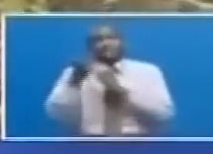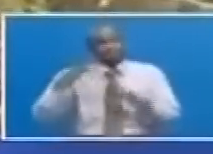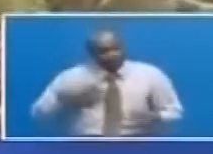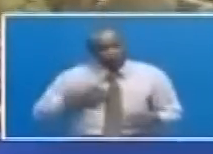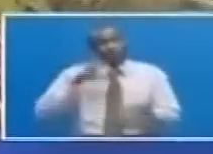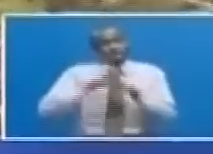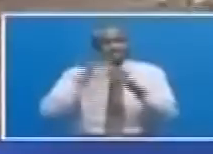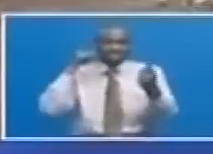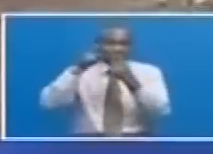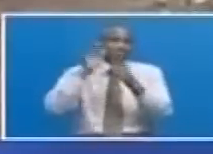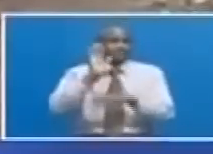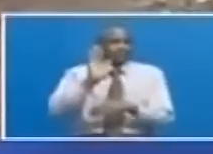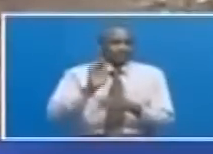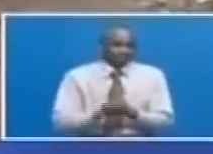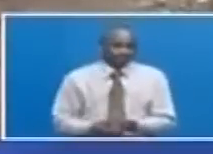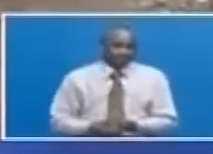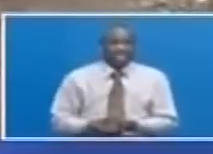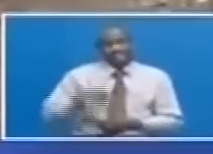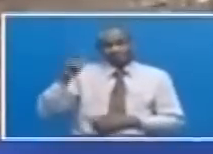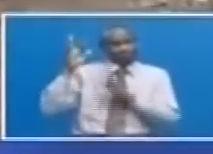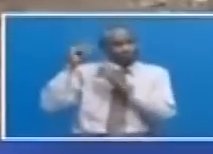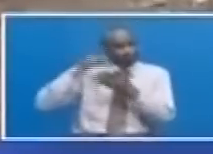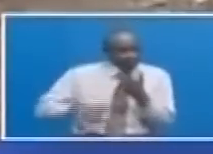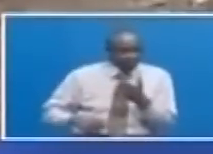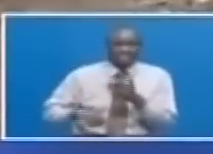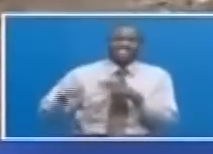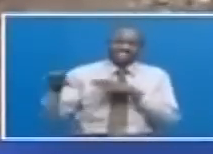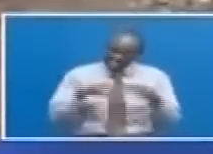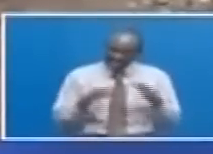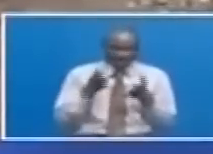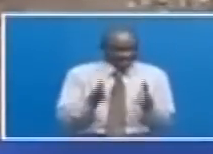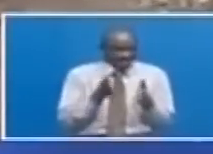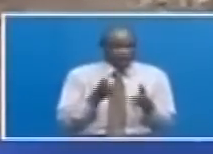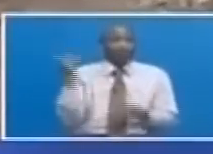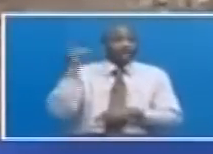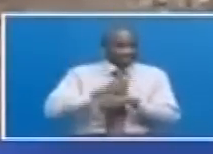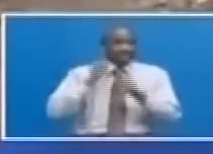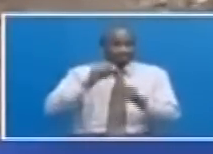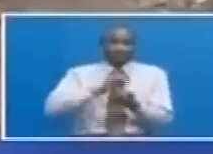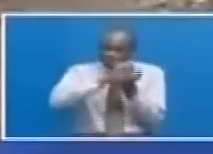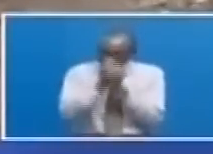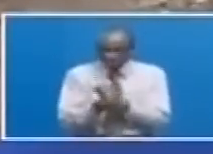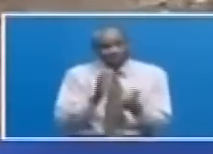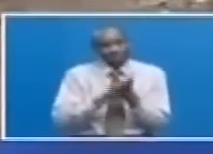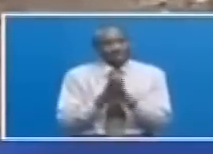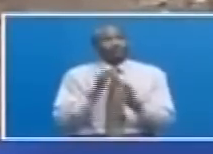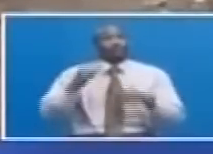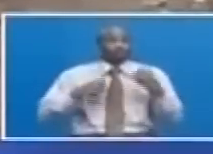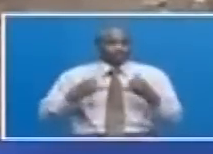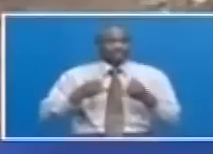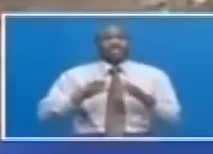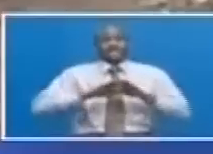kufikia malengo yao. Wanatumai kwamba karaha wanayopitia kwa sasa siku moja itegeuka kuwa raha na shamba